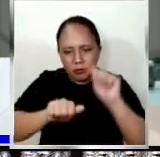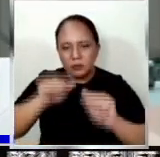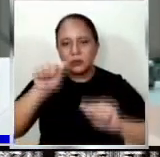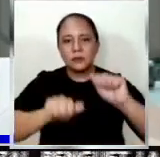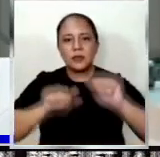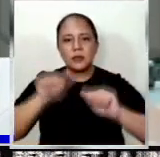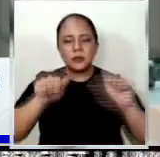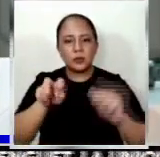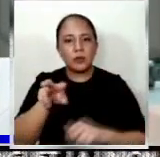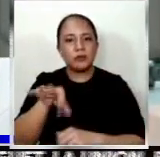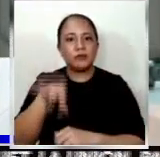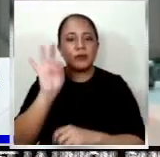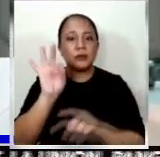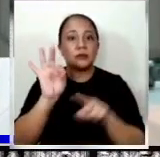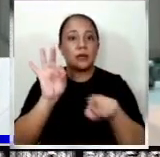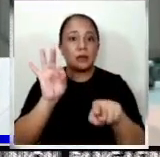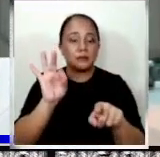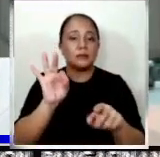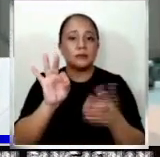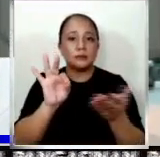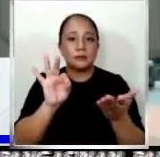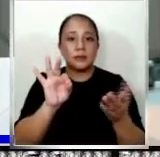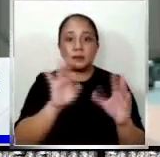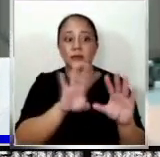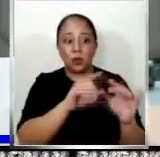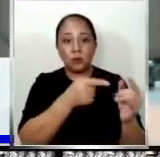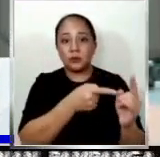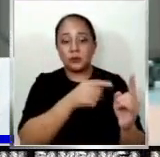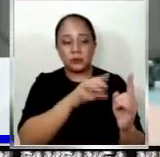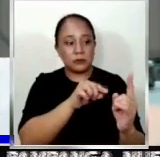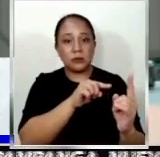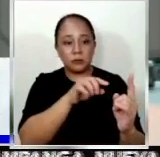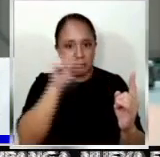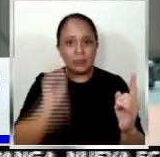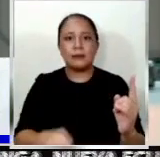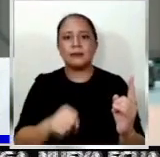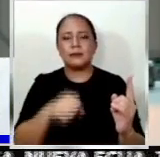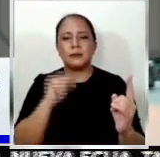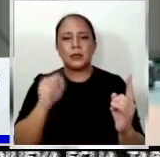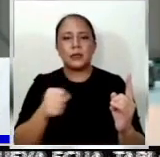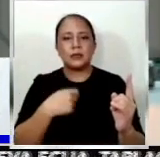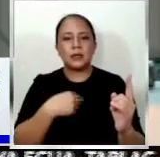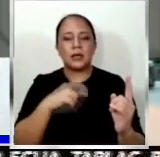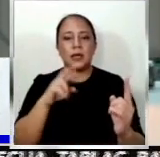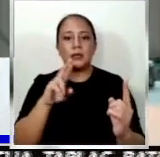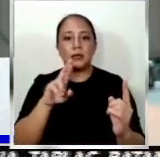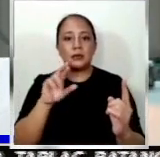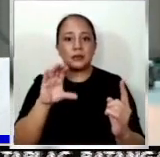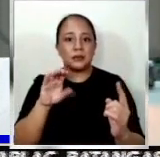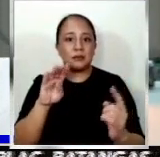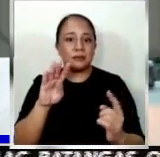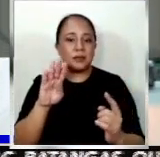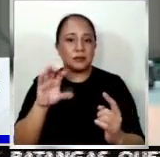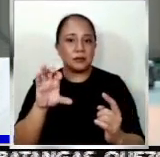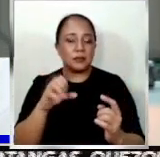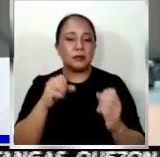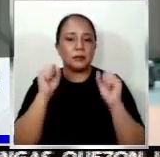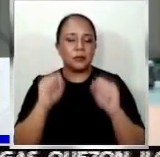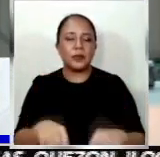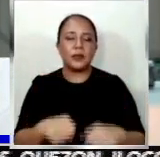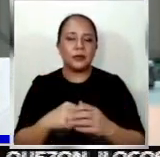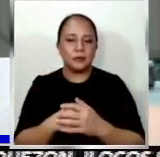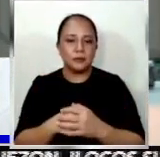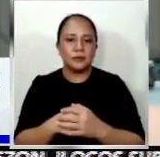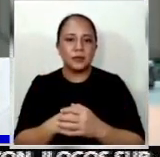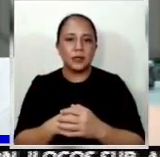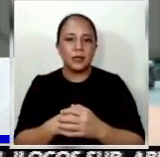namin ang kapabilidad ng Starpay at ng RCBC na pwede nilang